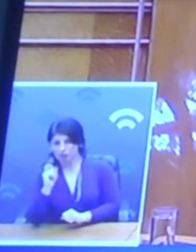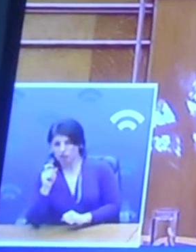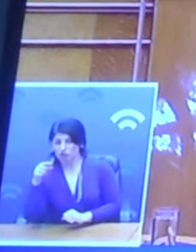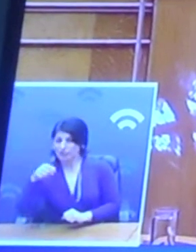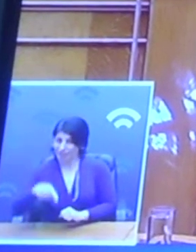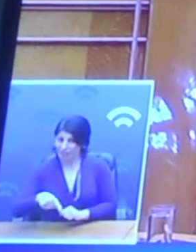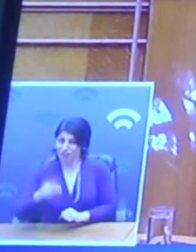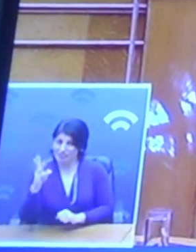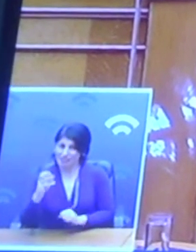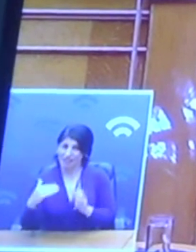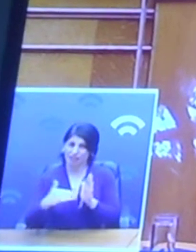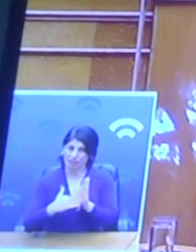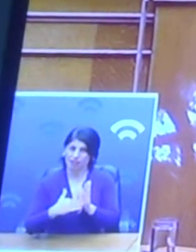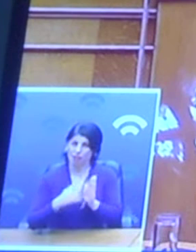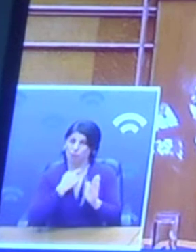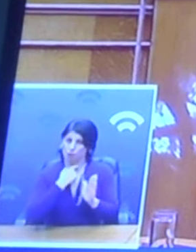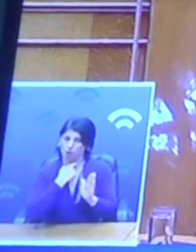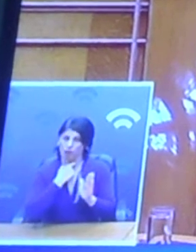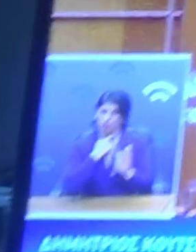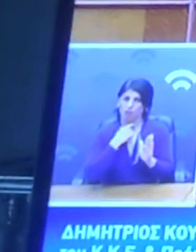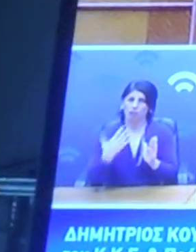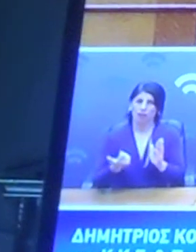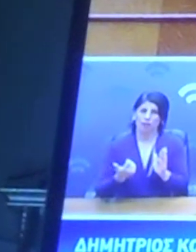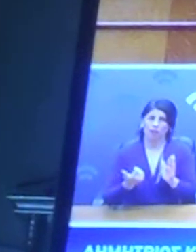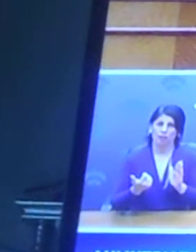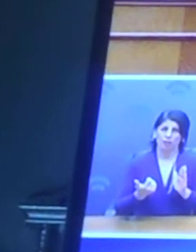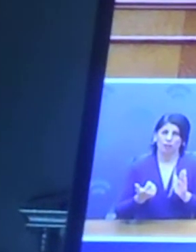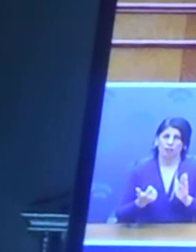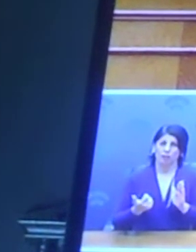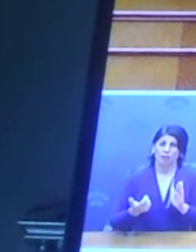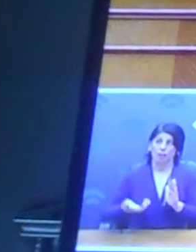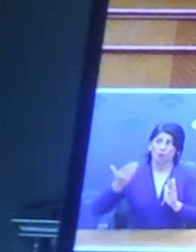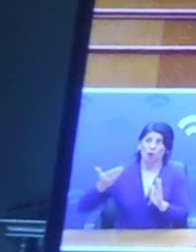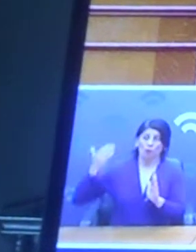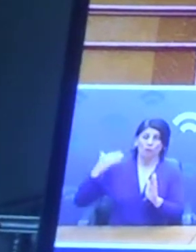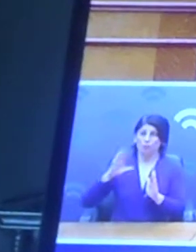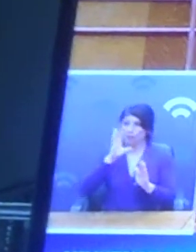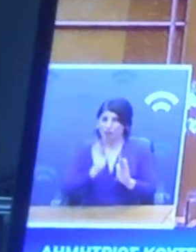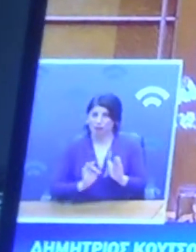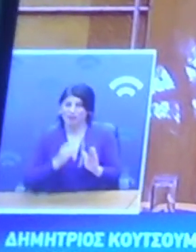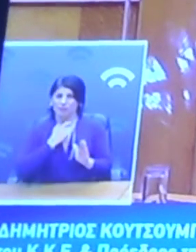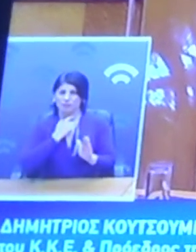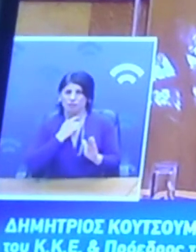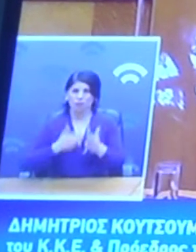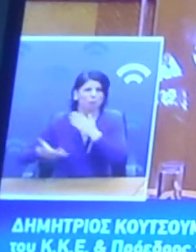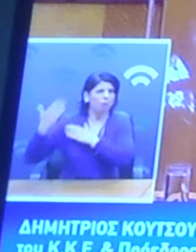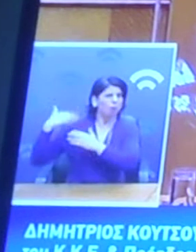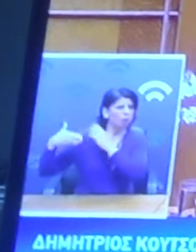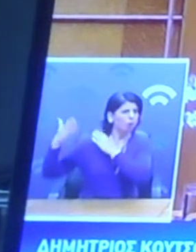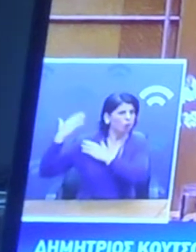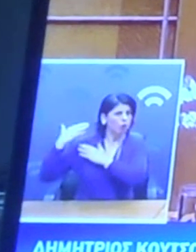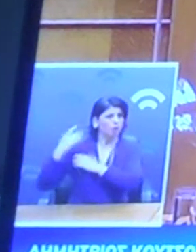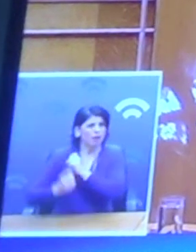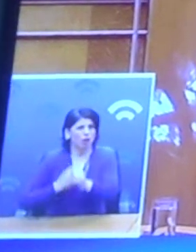οι 30.000 που χρειάζονται είναι πίσω και από τις πραγματικές ανάγκες, αφού τα προηγούμενα χρόνια